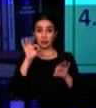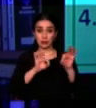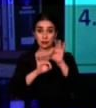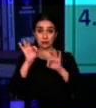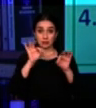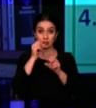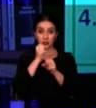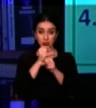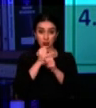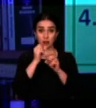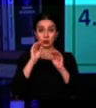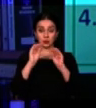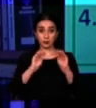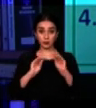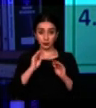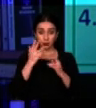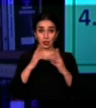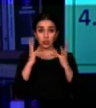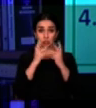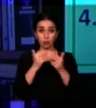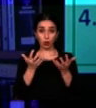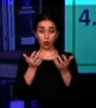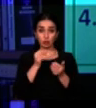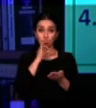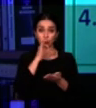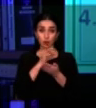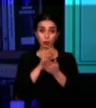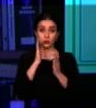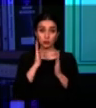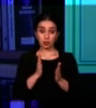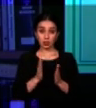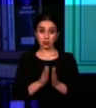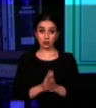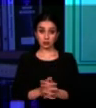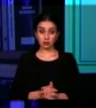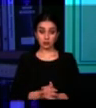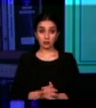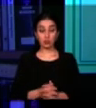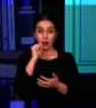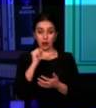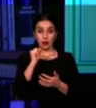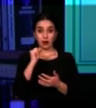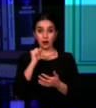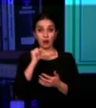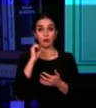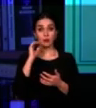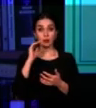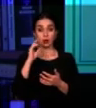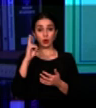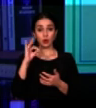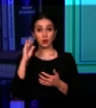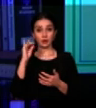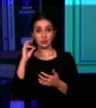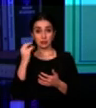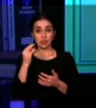ва тенгсизлик белгисини ҳисобга олган ҳолда жавобни чиқарардик. Эслаб ўтамиз, а коэффициент